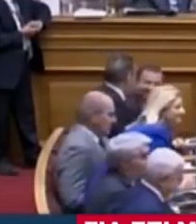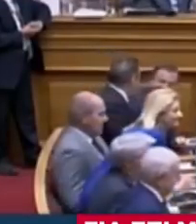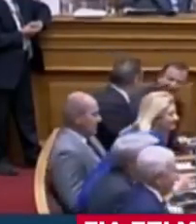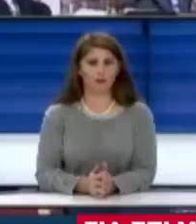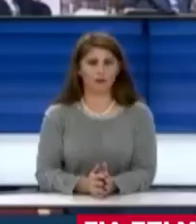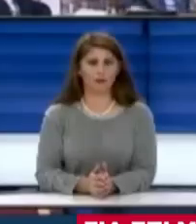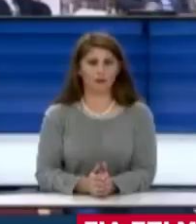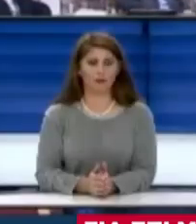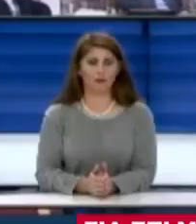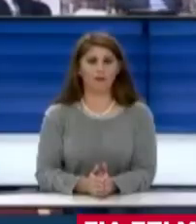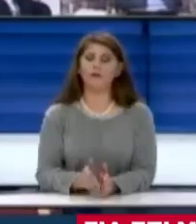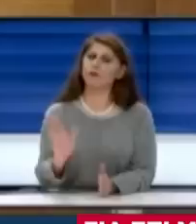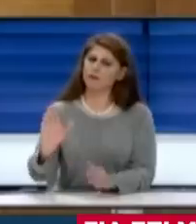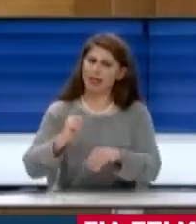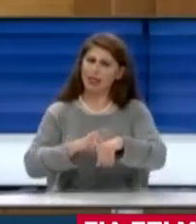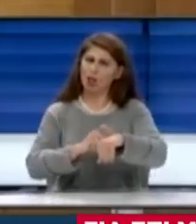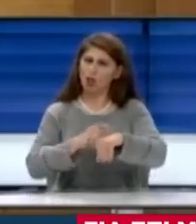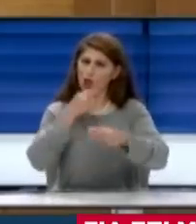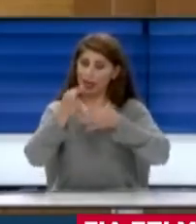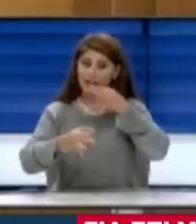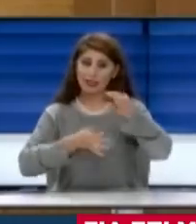Δώστε μου λίγο χρόνο να σας το εξηγήσω.